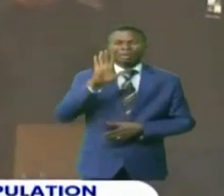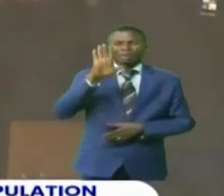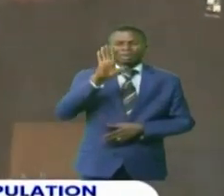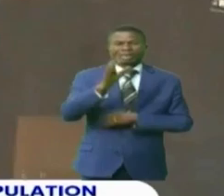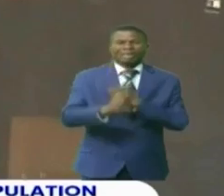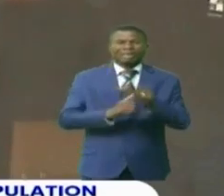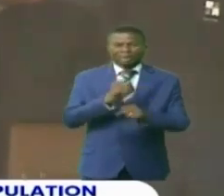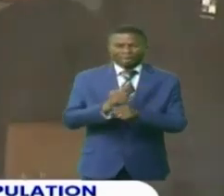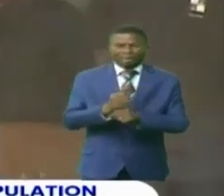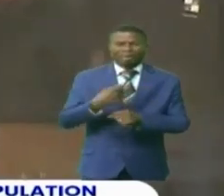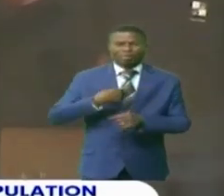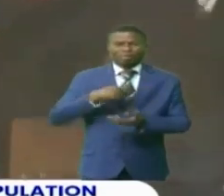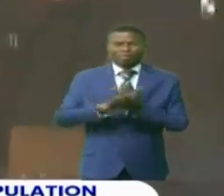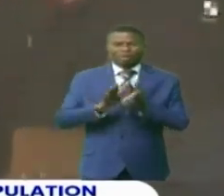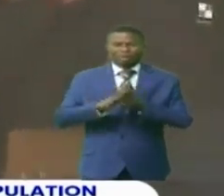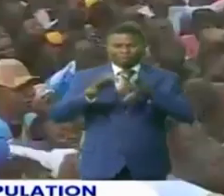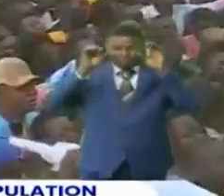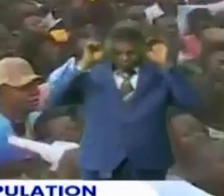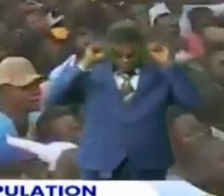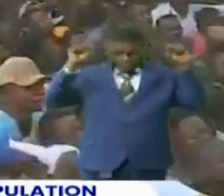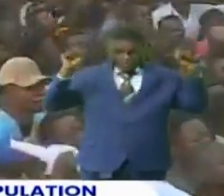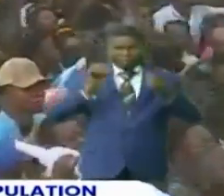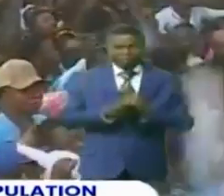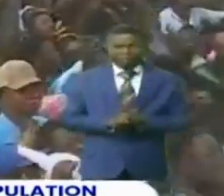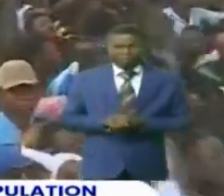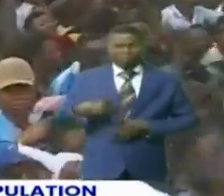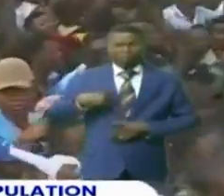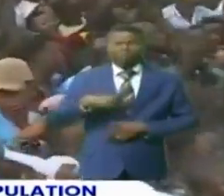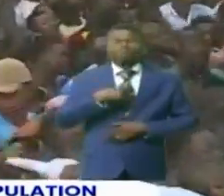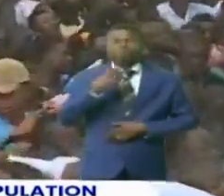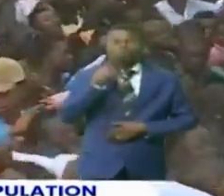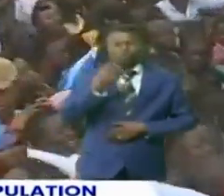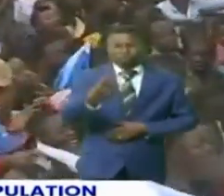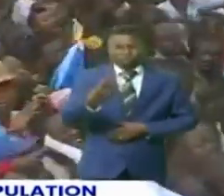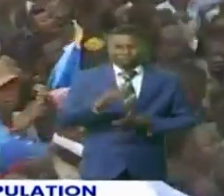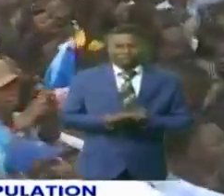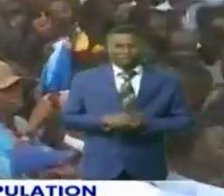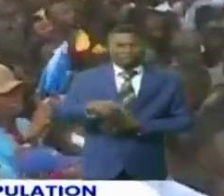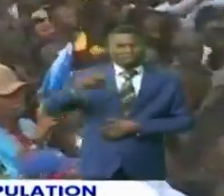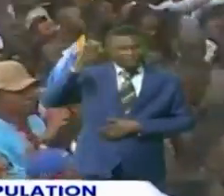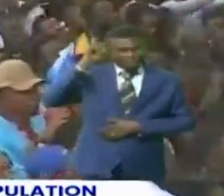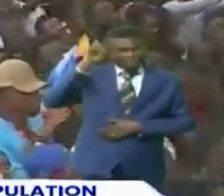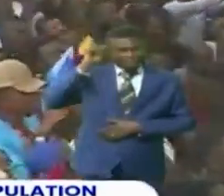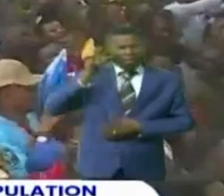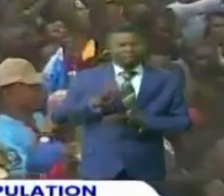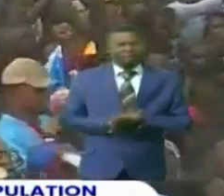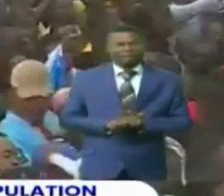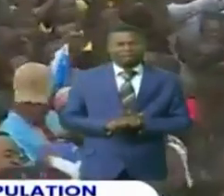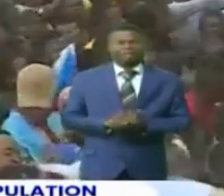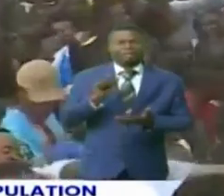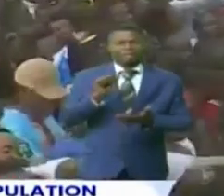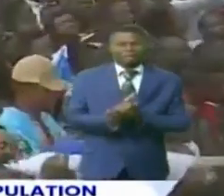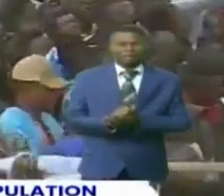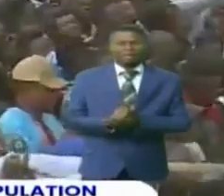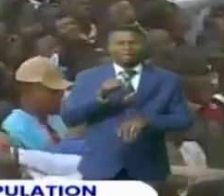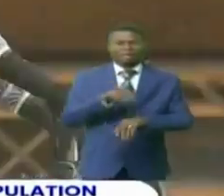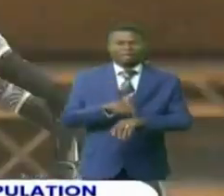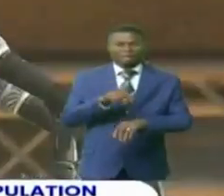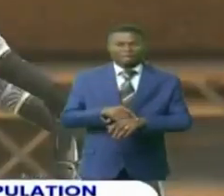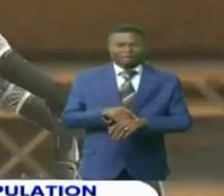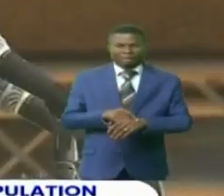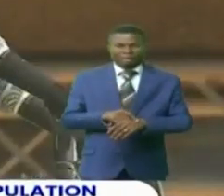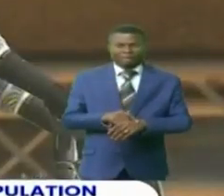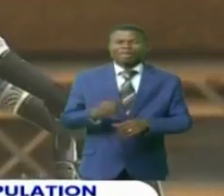uta mandat ebandaki. Ndenge tolobaki yango, uta ebandaki, ezali mandat ya